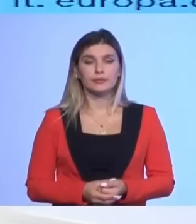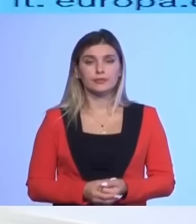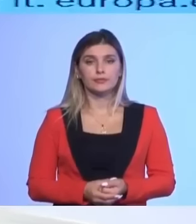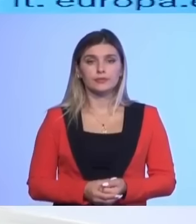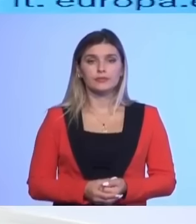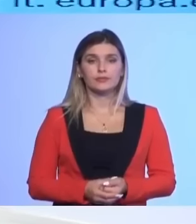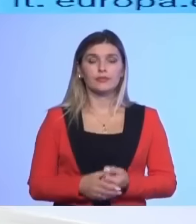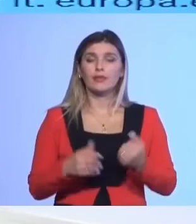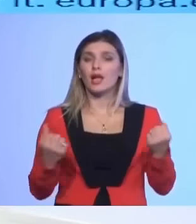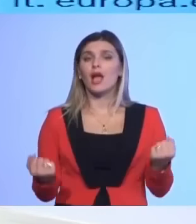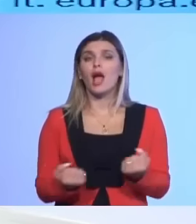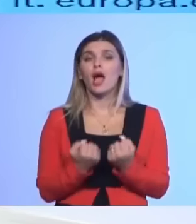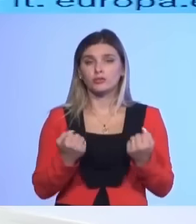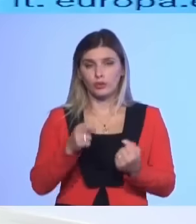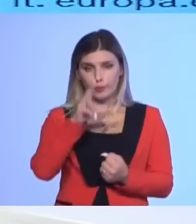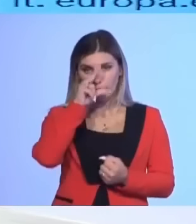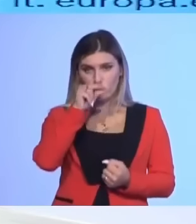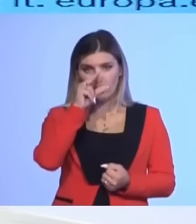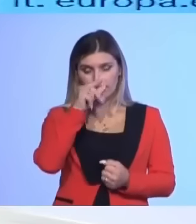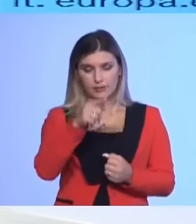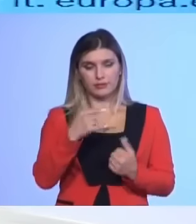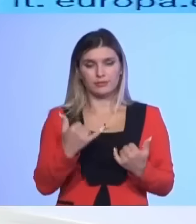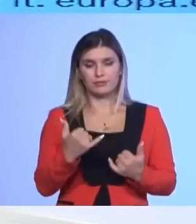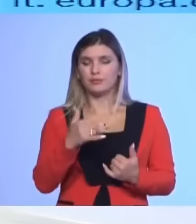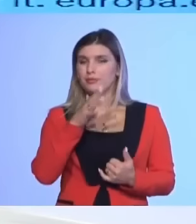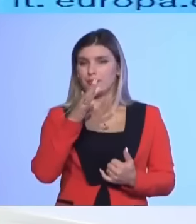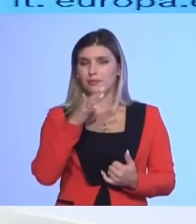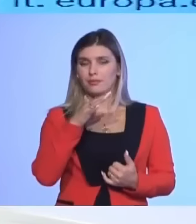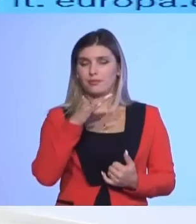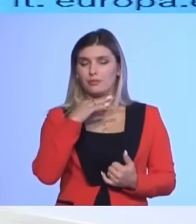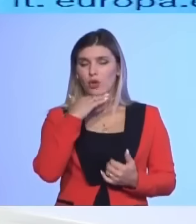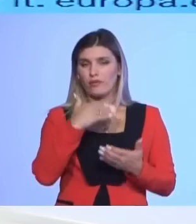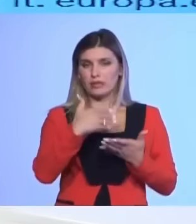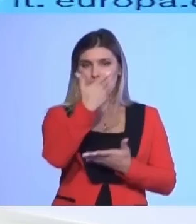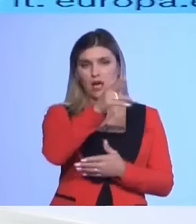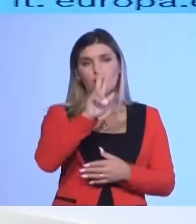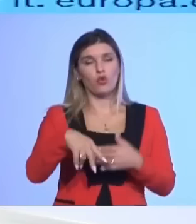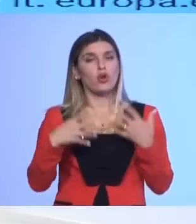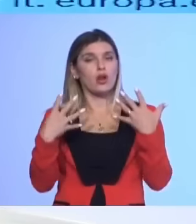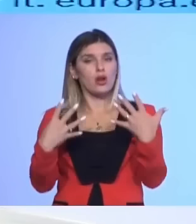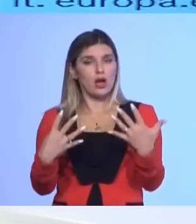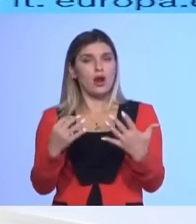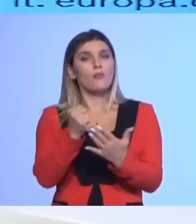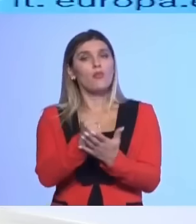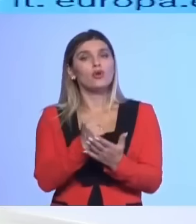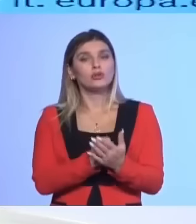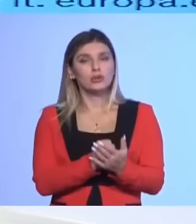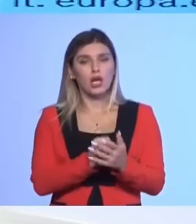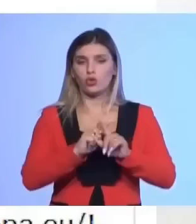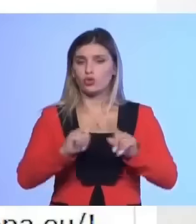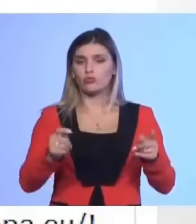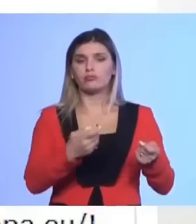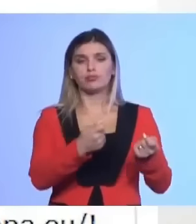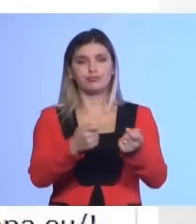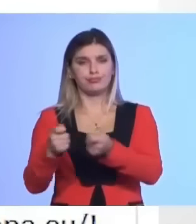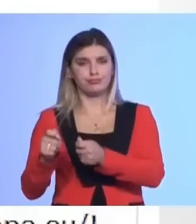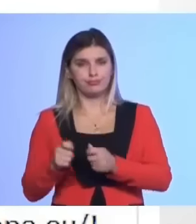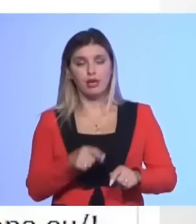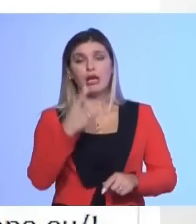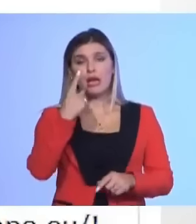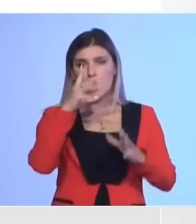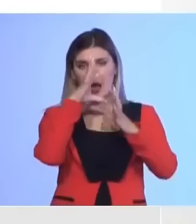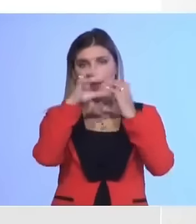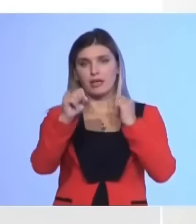Për aksionin e policisë në pjesën veriore të Kosovës, ku janë mbyllur 9 pika ilegale të postës së Serbisë, përveç ambasadës amerikane dhe Bashkimit